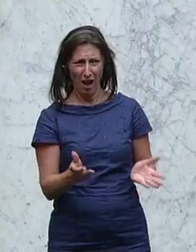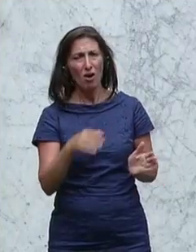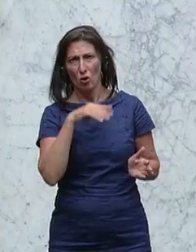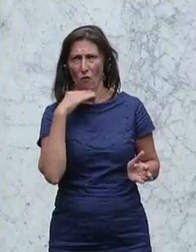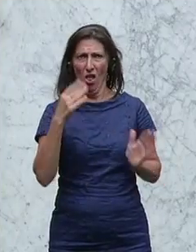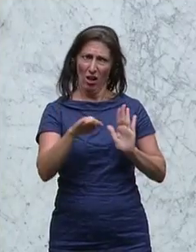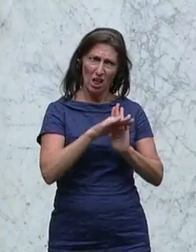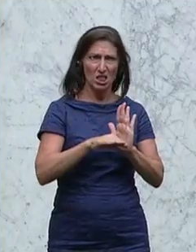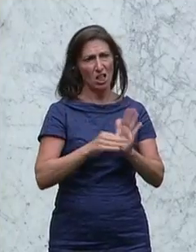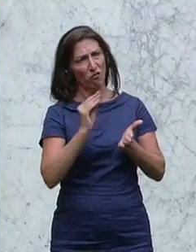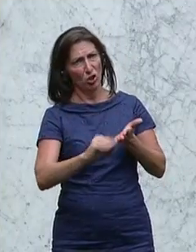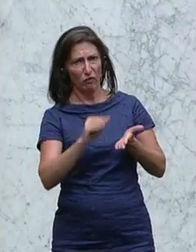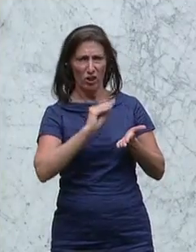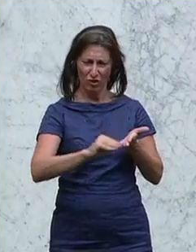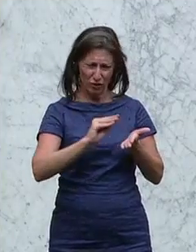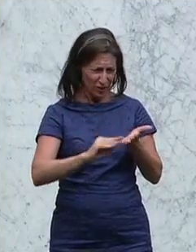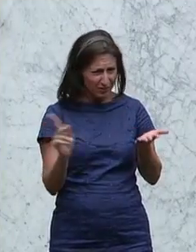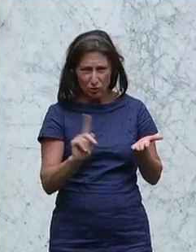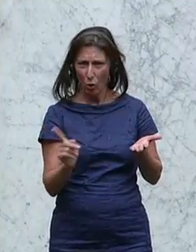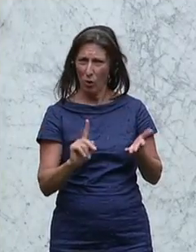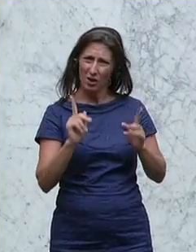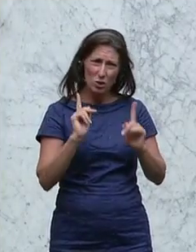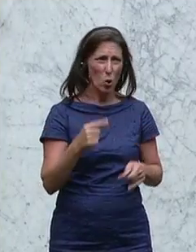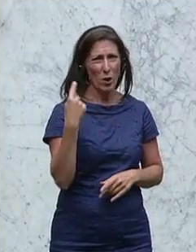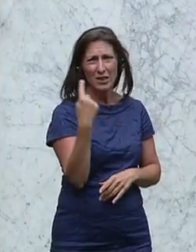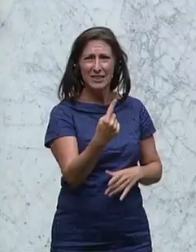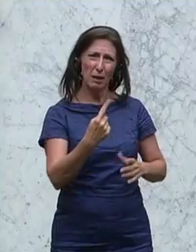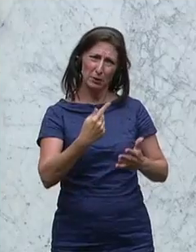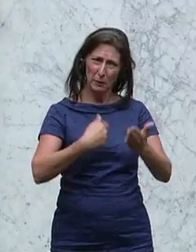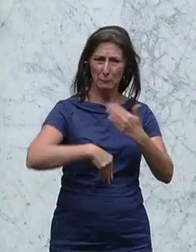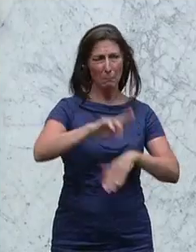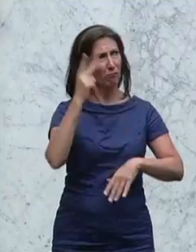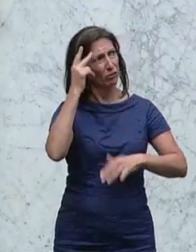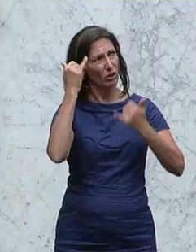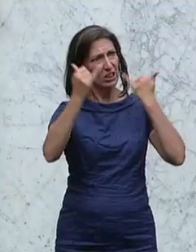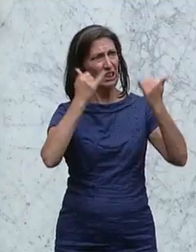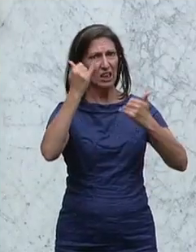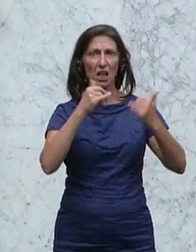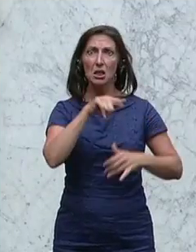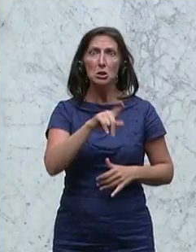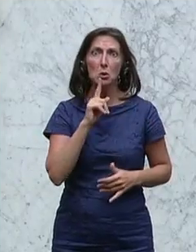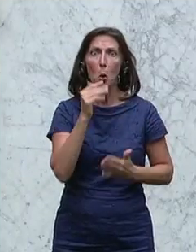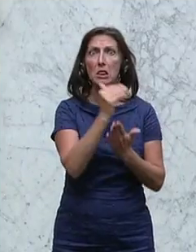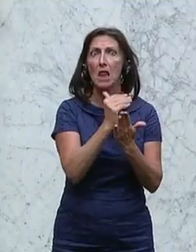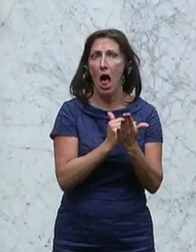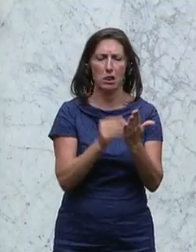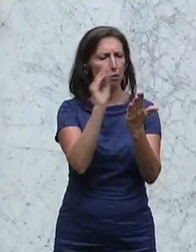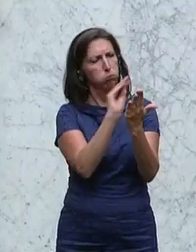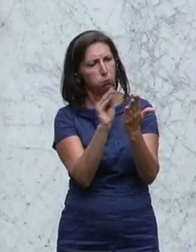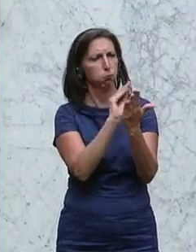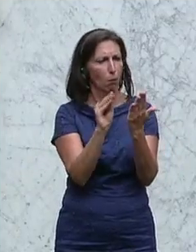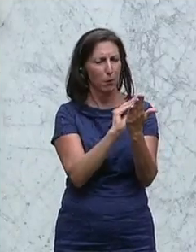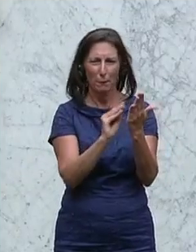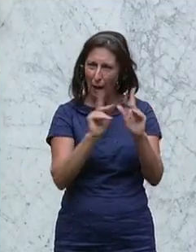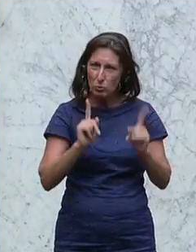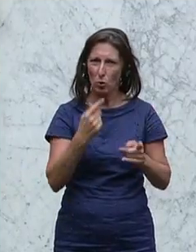und arbeiten lassen, aber nicht am Ausfüllen diverser Datenblätter, sondern an ihrem eigenen Geschäft. Und um